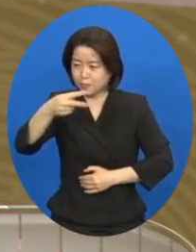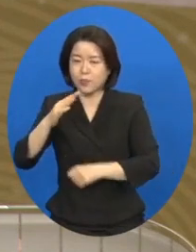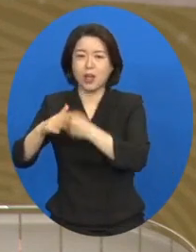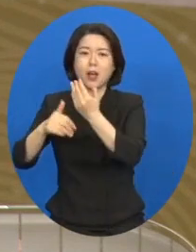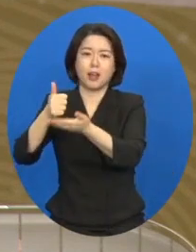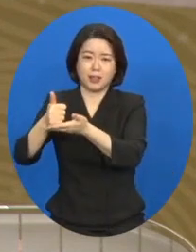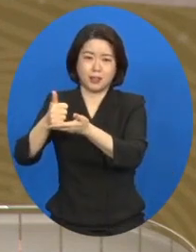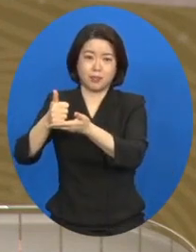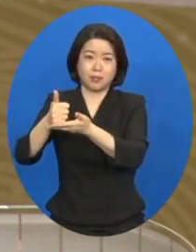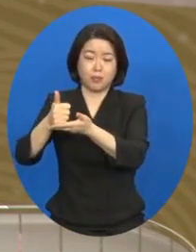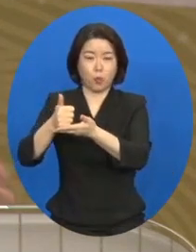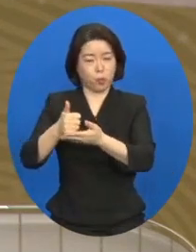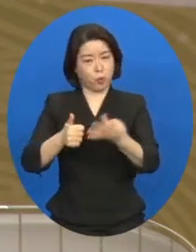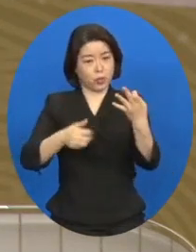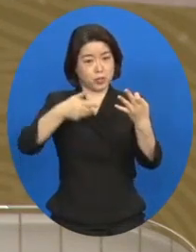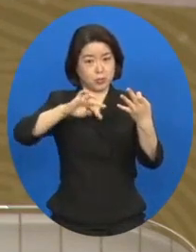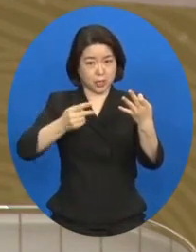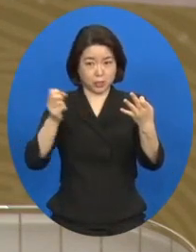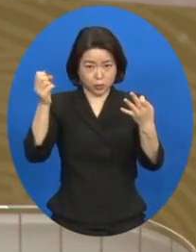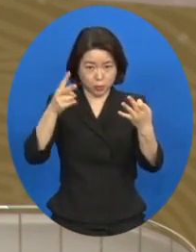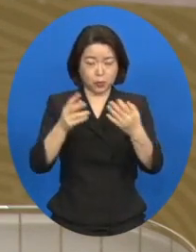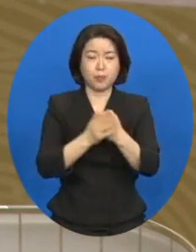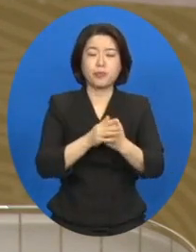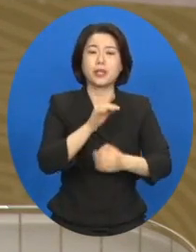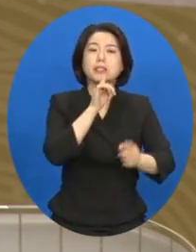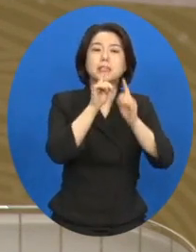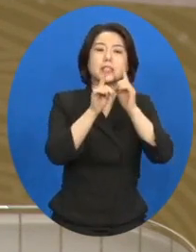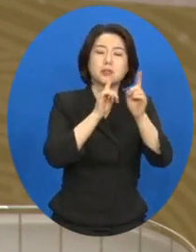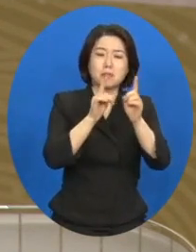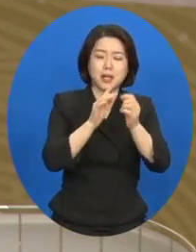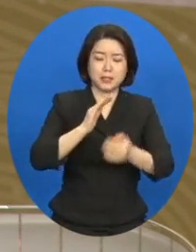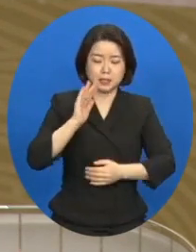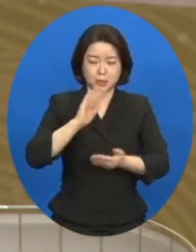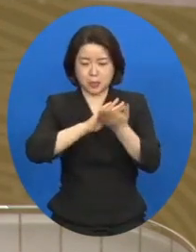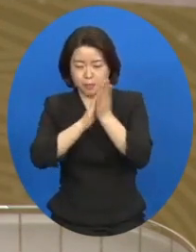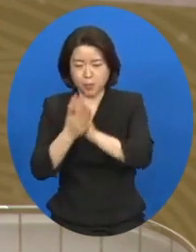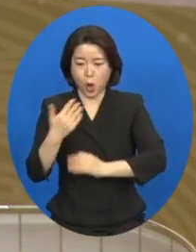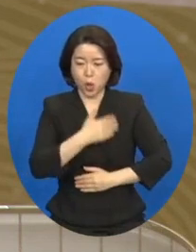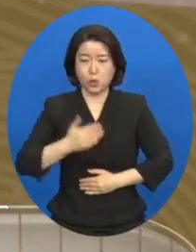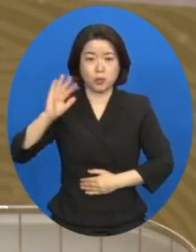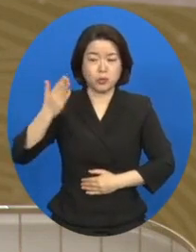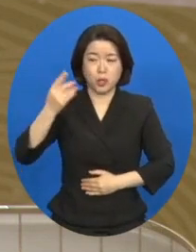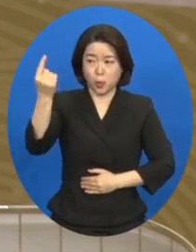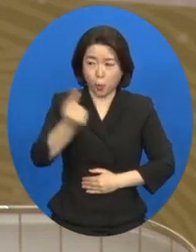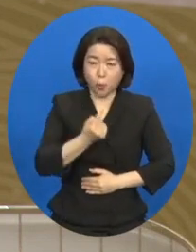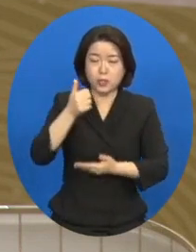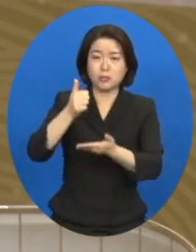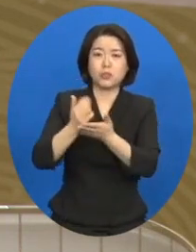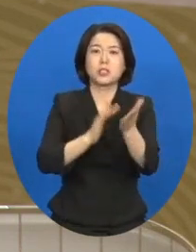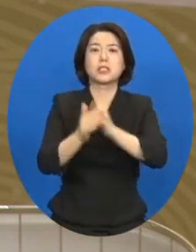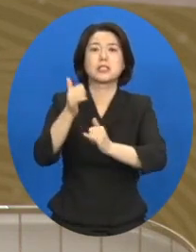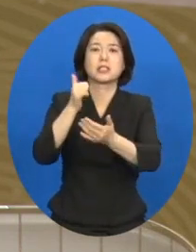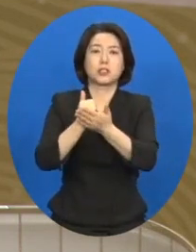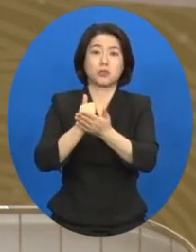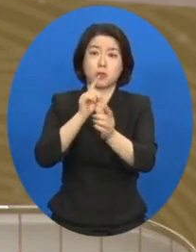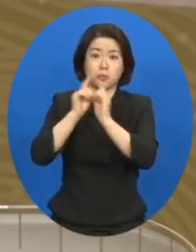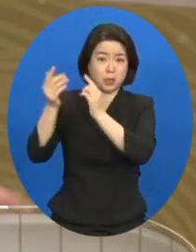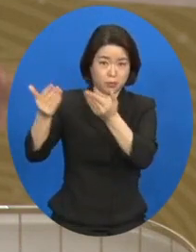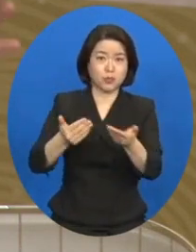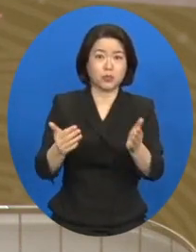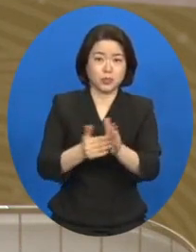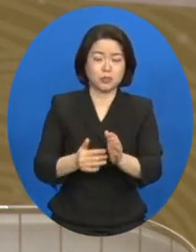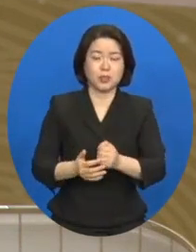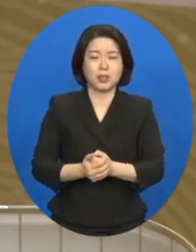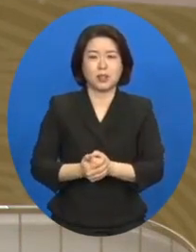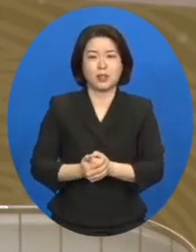하나님이셨다 하면서 14절에 그 말씀이 육신이 되어 우리에게 오신 분이 예수님이라 그렇게 말씀하고 있어요.